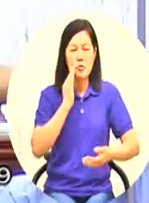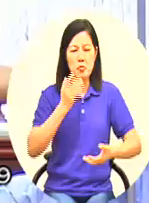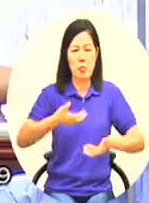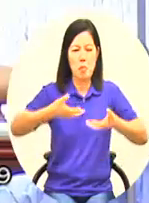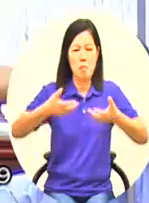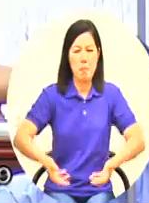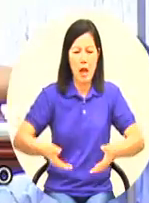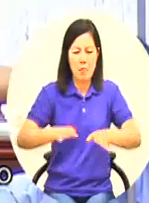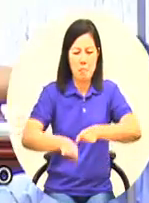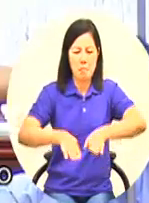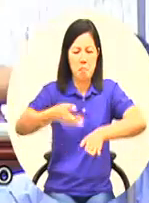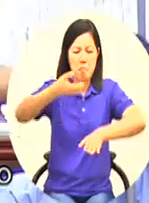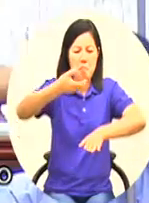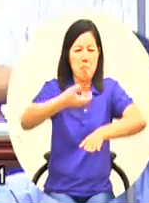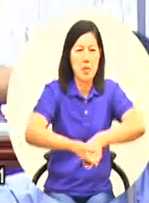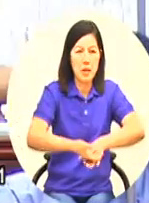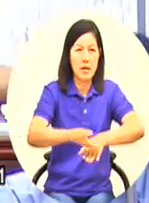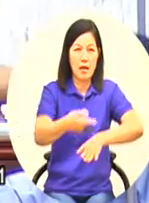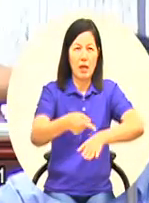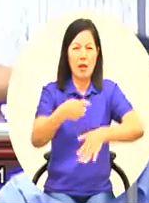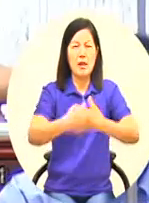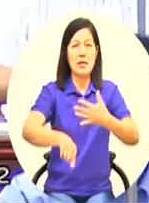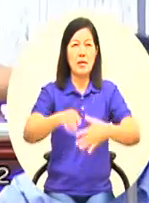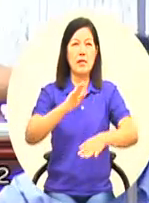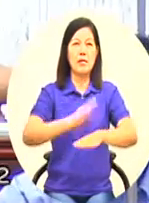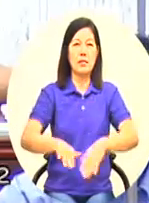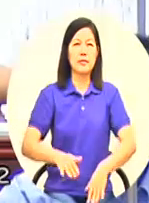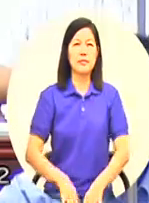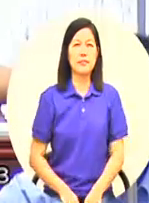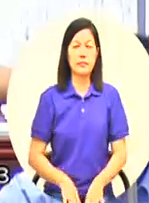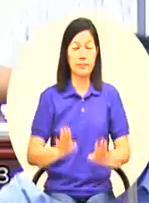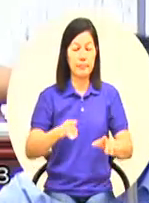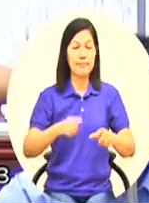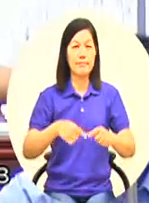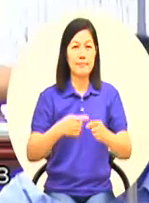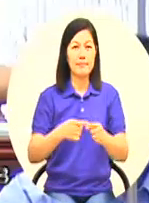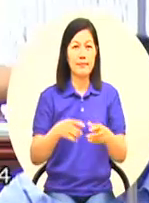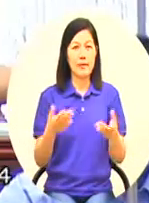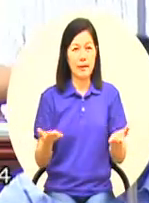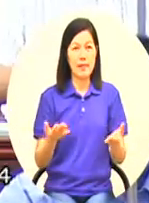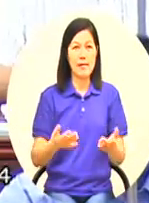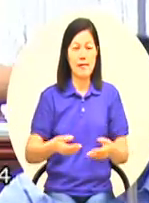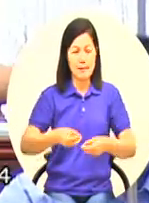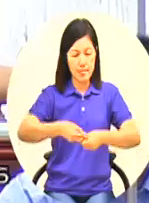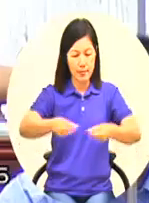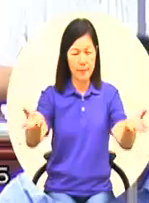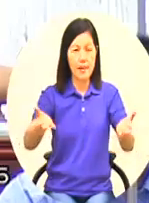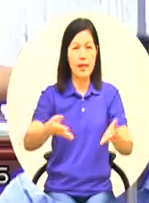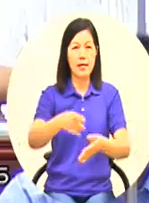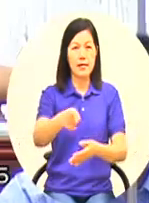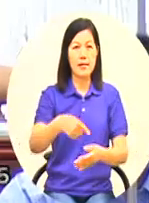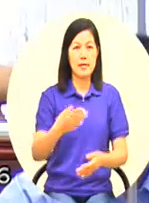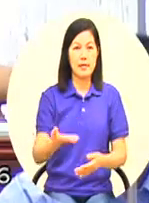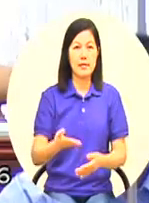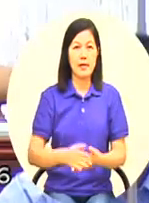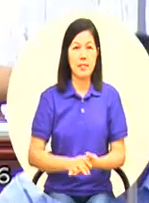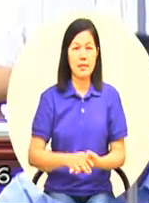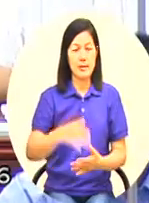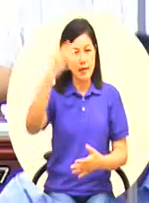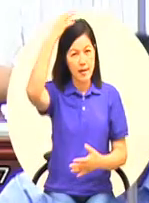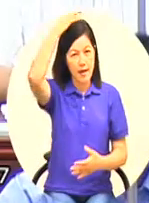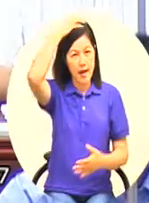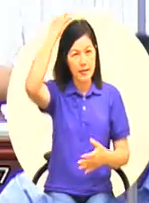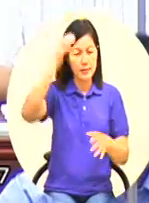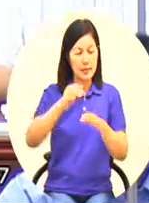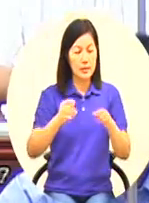那个脚掌 的受伤啊，所以我们今年大概 会再发给同仁，就是像安全鞋啦，